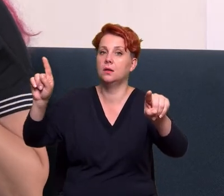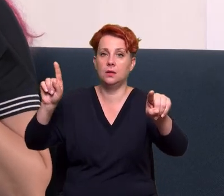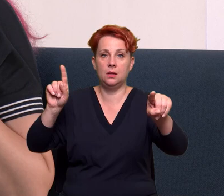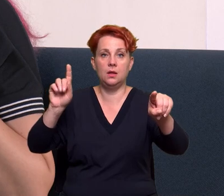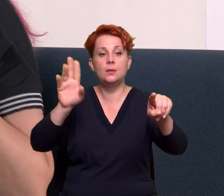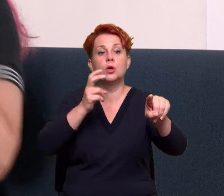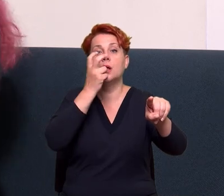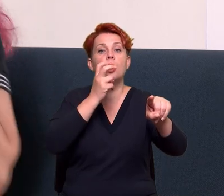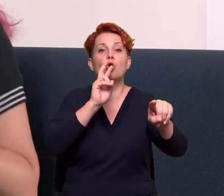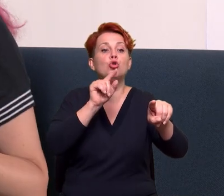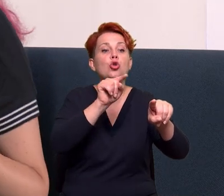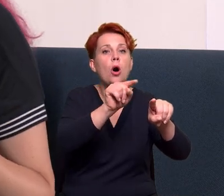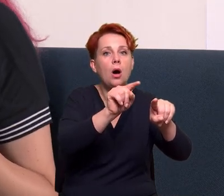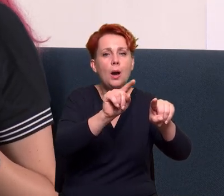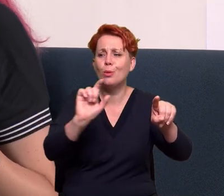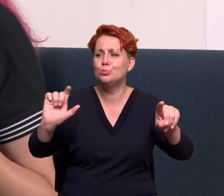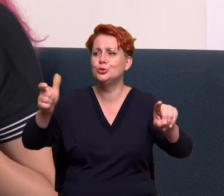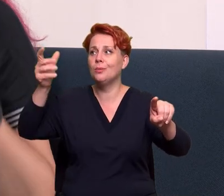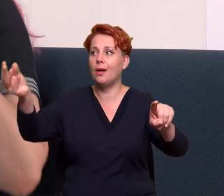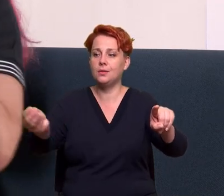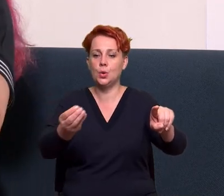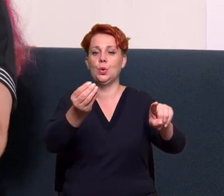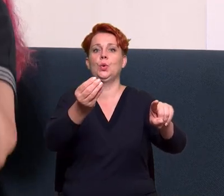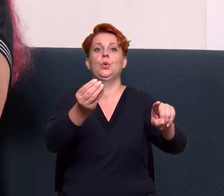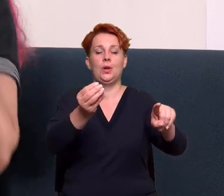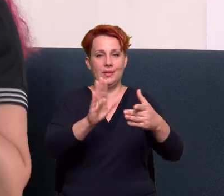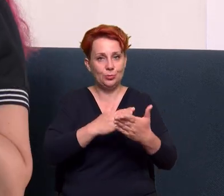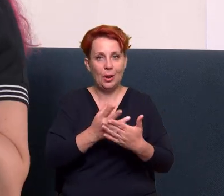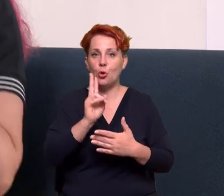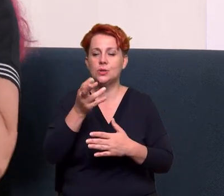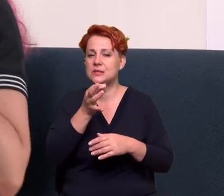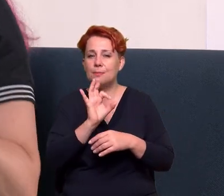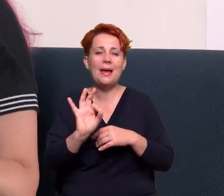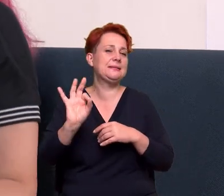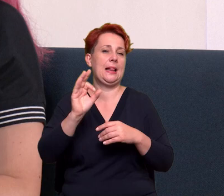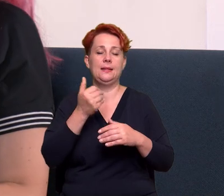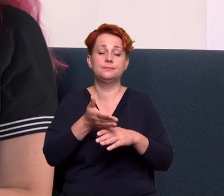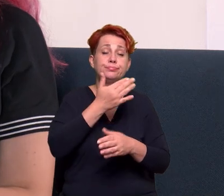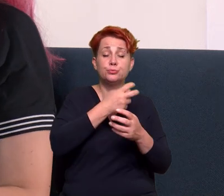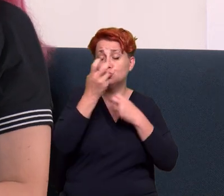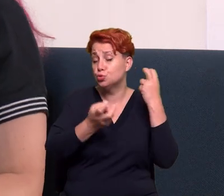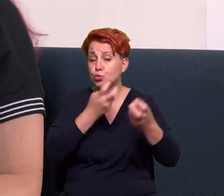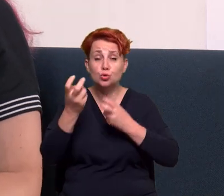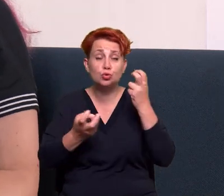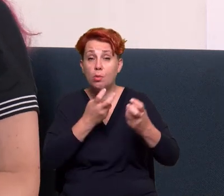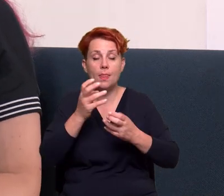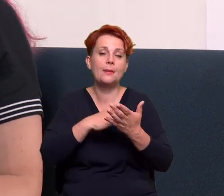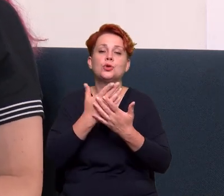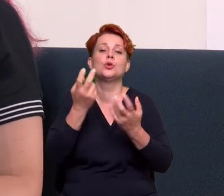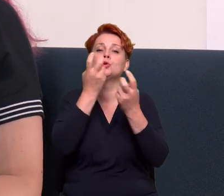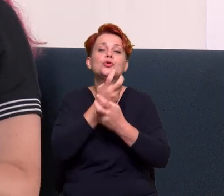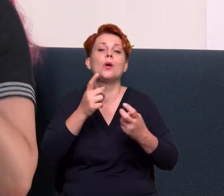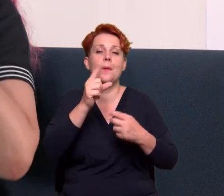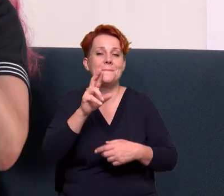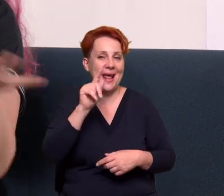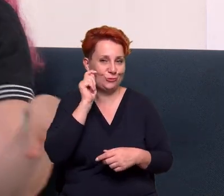jest na tym zdjęciu, do kogoś, kto przypadkiem znajdzie to na targu, dlatego kto jakby celowo szukał, ponieważ poszukiwał kogoś do właśnie tego pradziadka do powieszenia